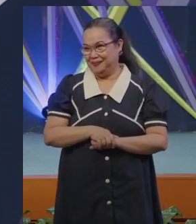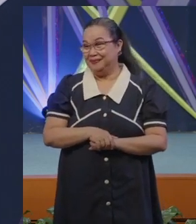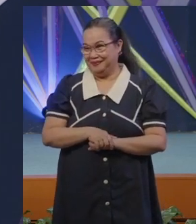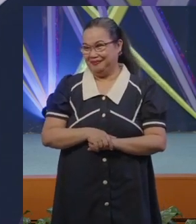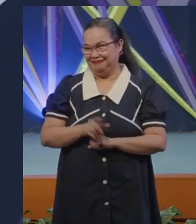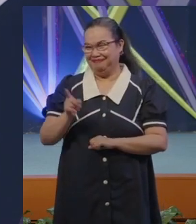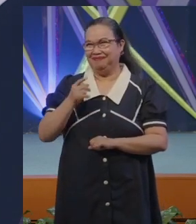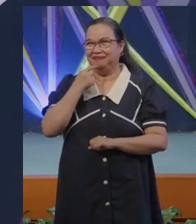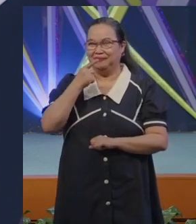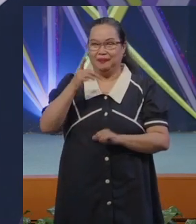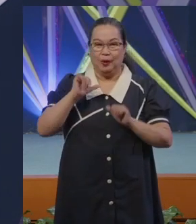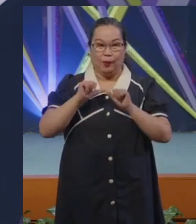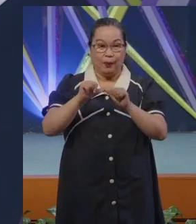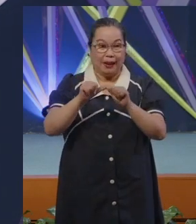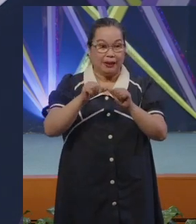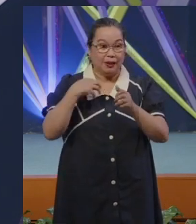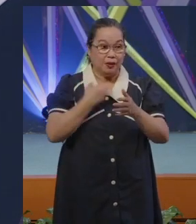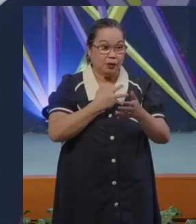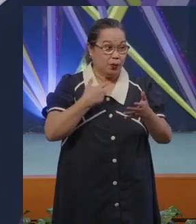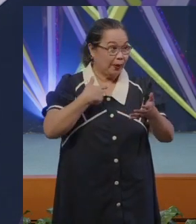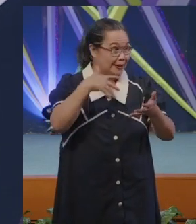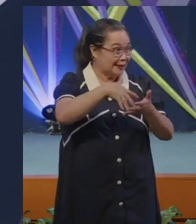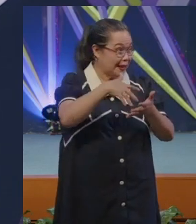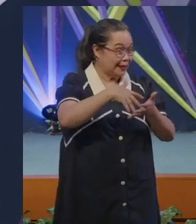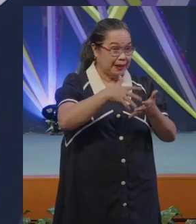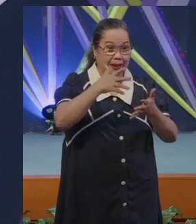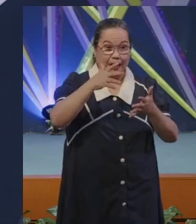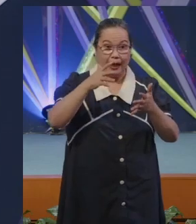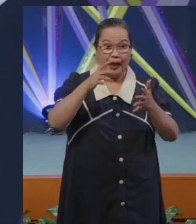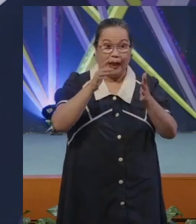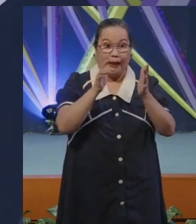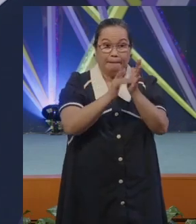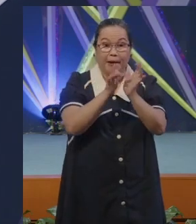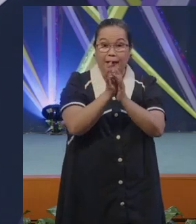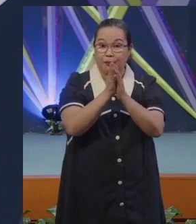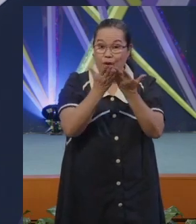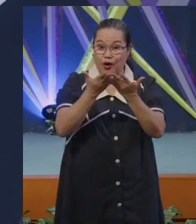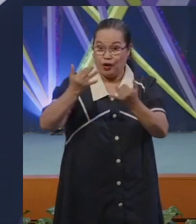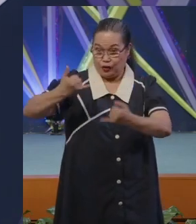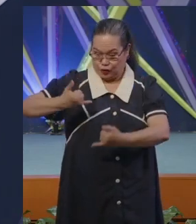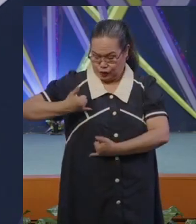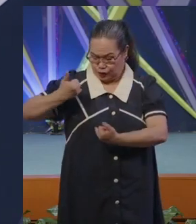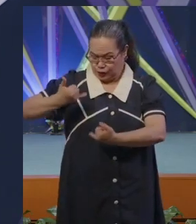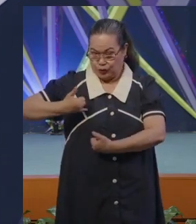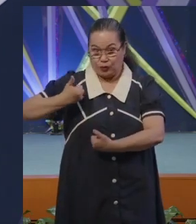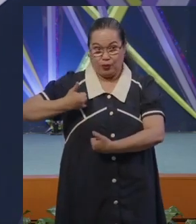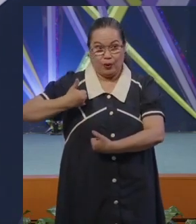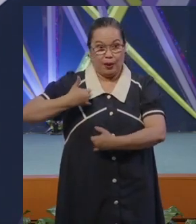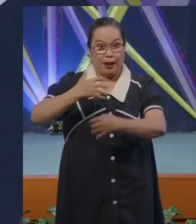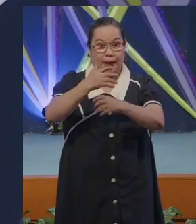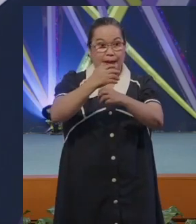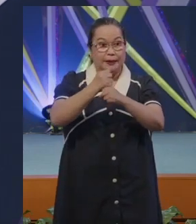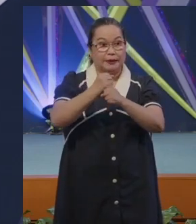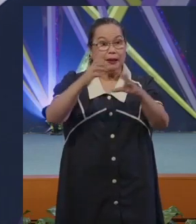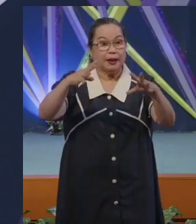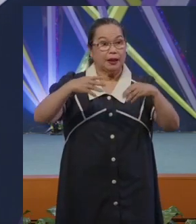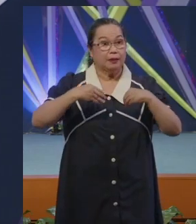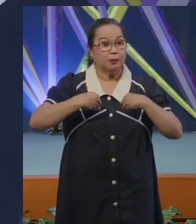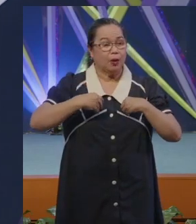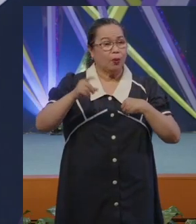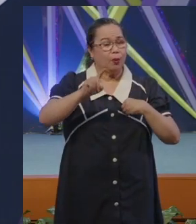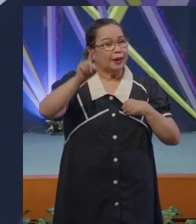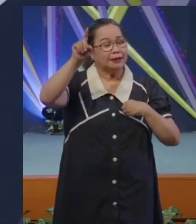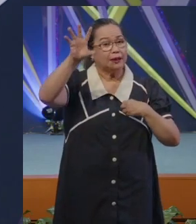Tayo po ay nagpapatuloy sa ating series sa Book of Joshua na ating pinamagatang Take Hold of What God